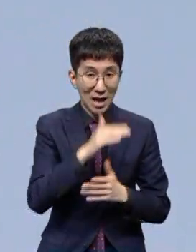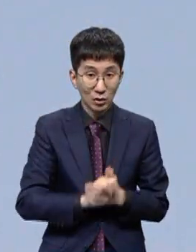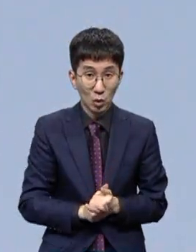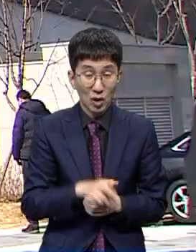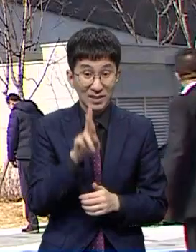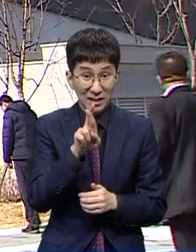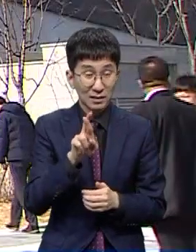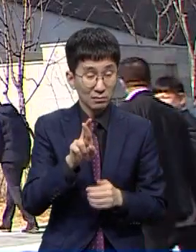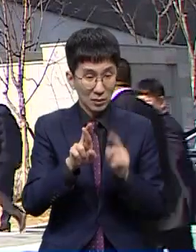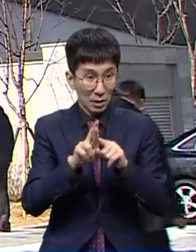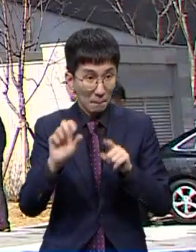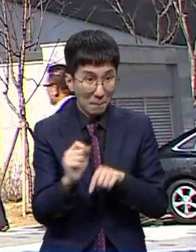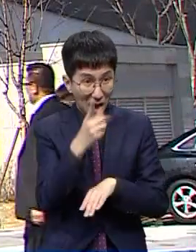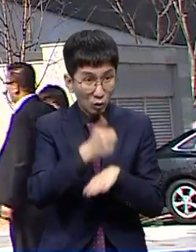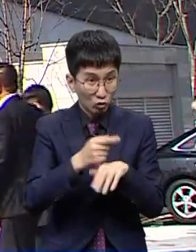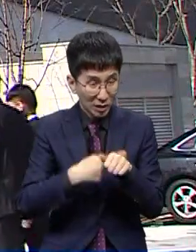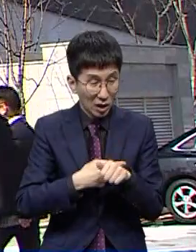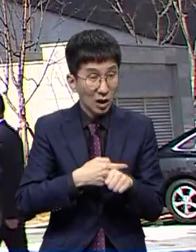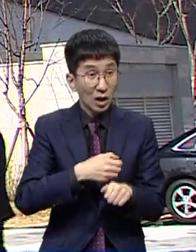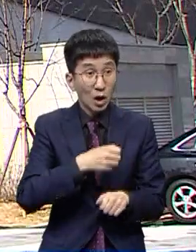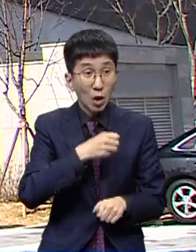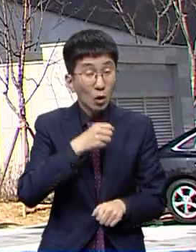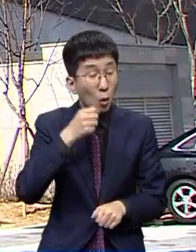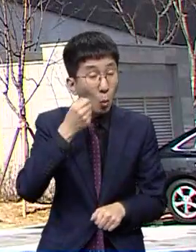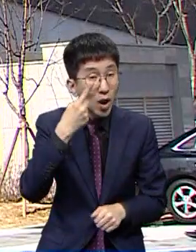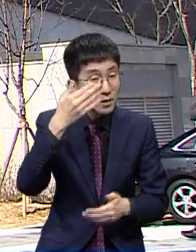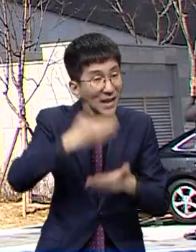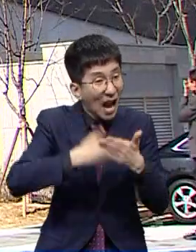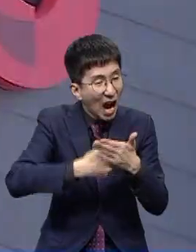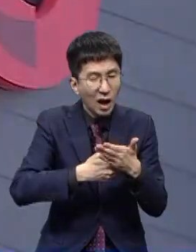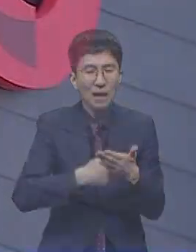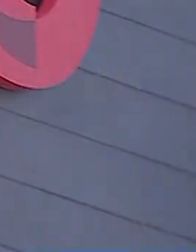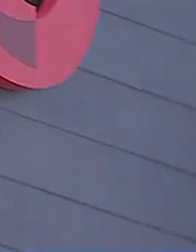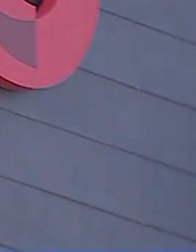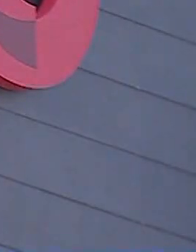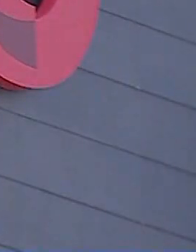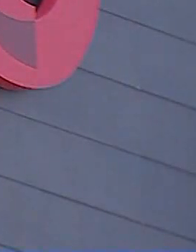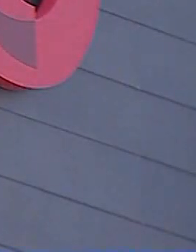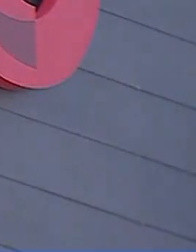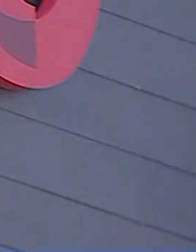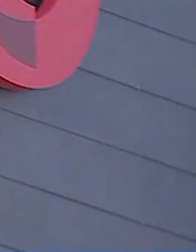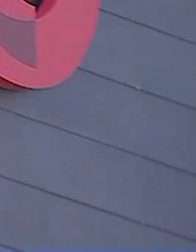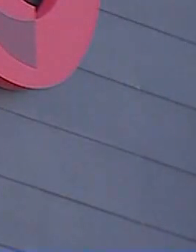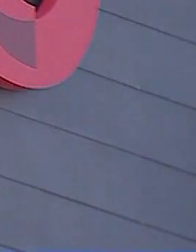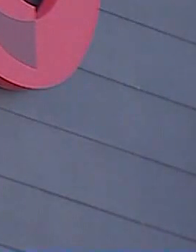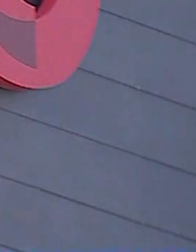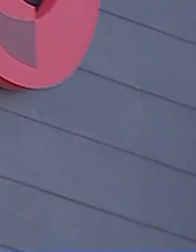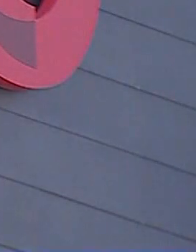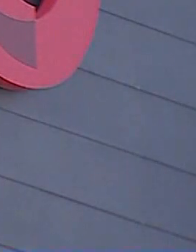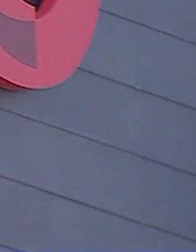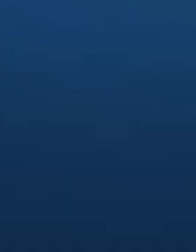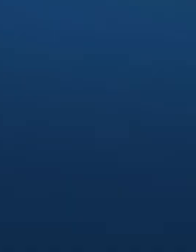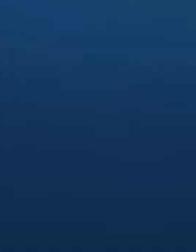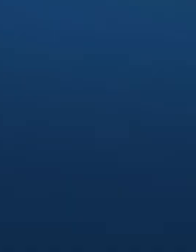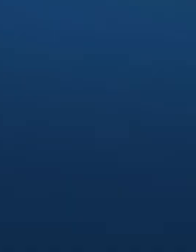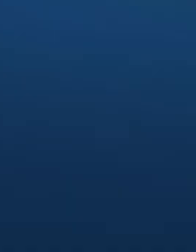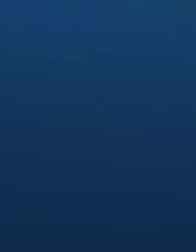도급 이를 삭감하고 있다 며 제도 개선을 요구했습니다 sbs 한솔 입니다